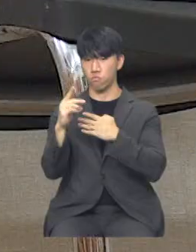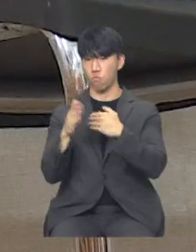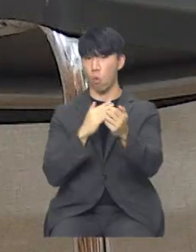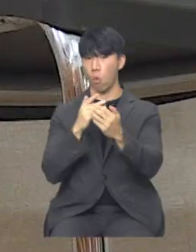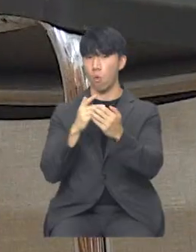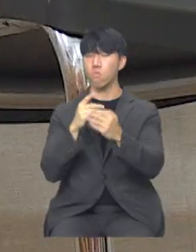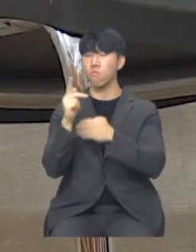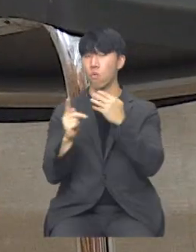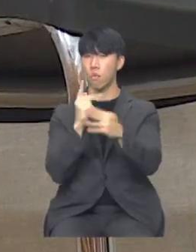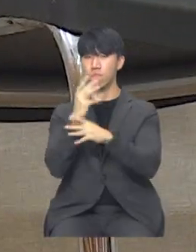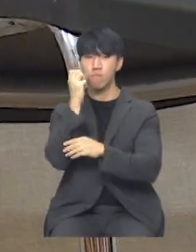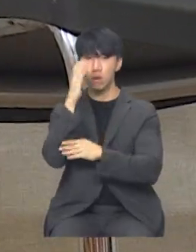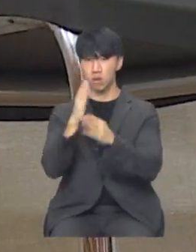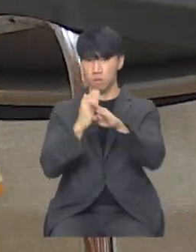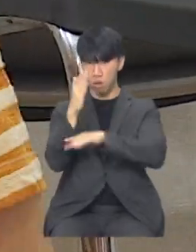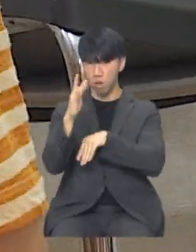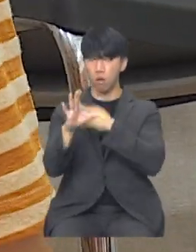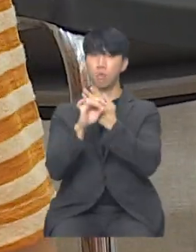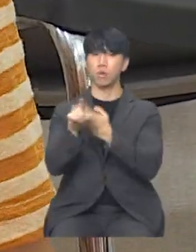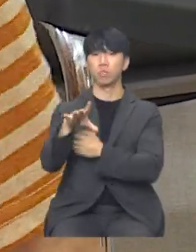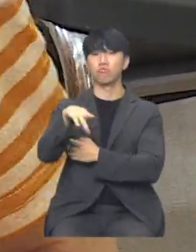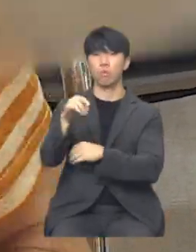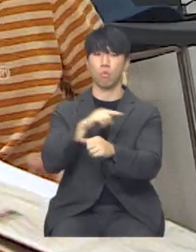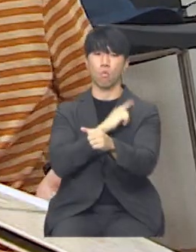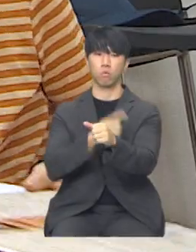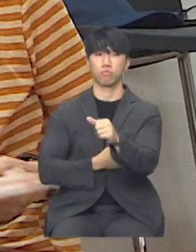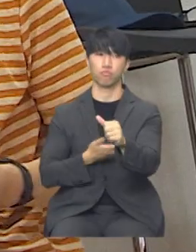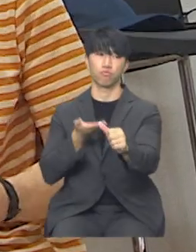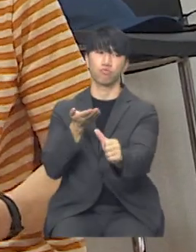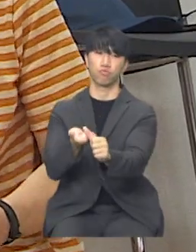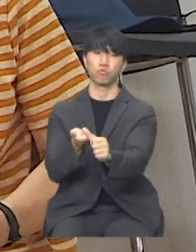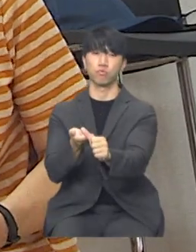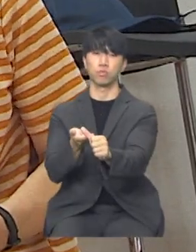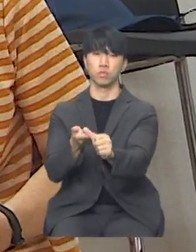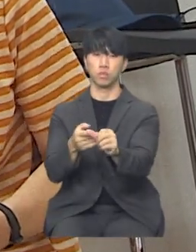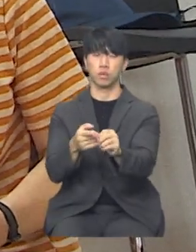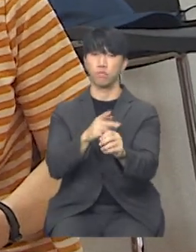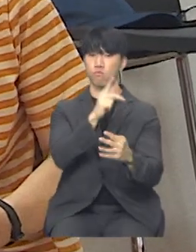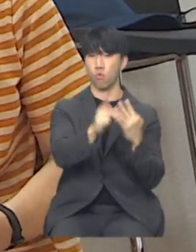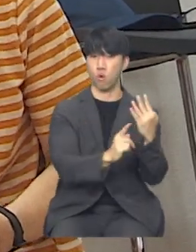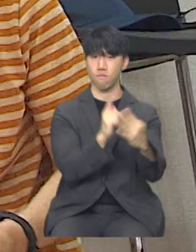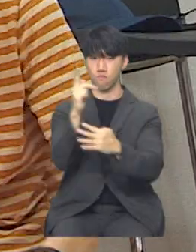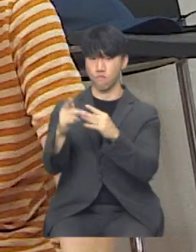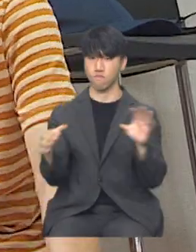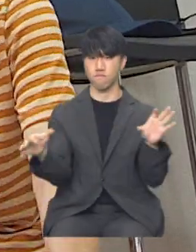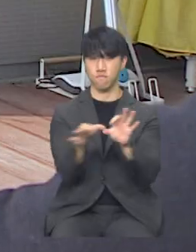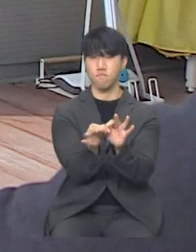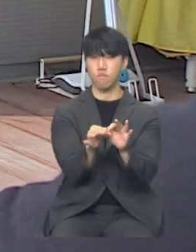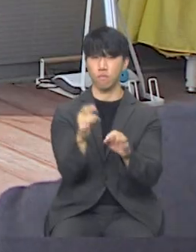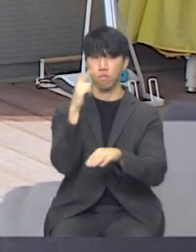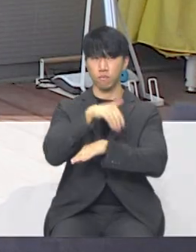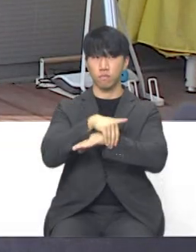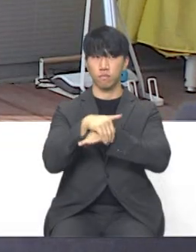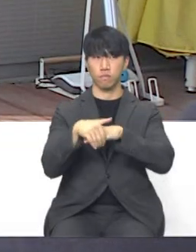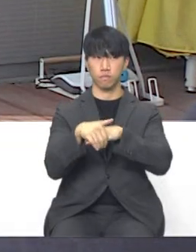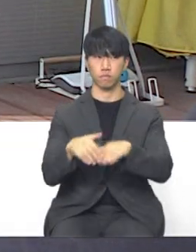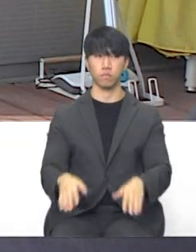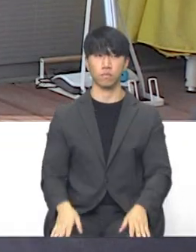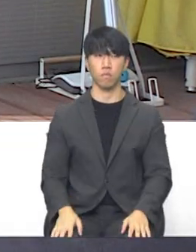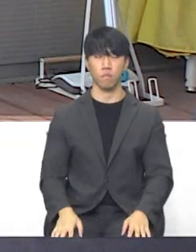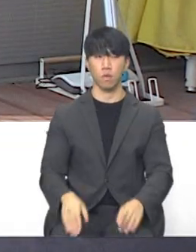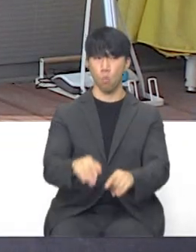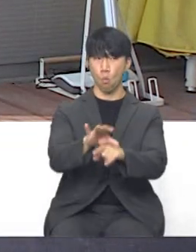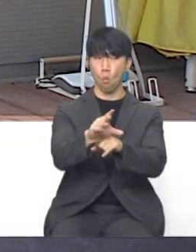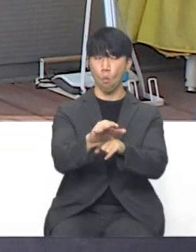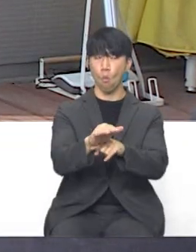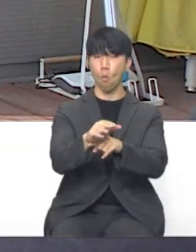사람에게 입주 우선순위를 부여하는 등 프로그램 간 연계성을 높일 방침입니다. 귀농 귀촌인들이 정착 과정에서 시행착오를